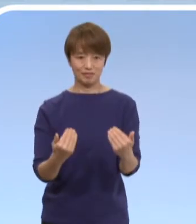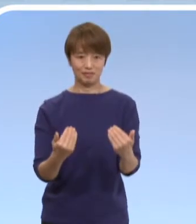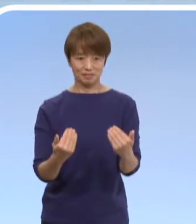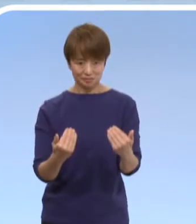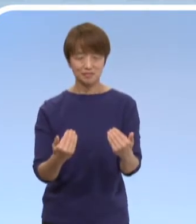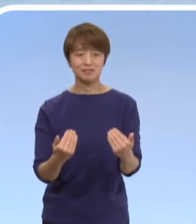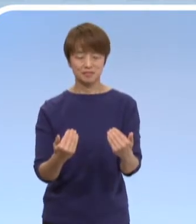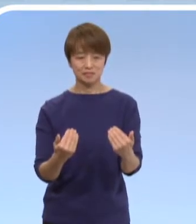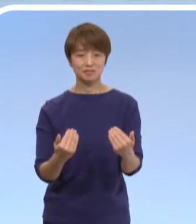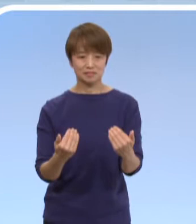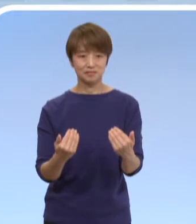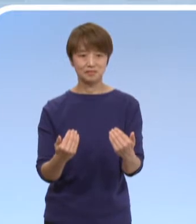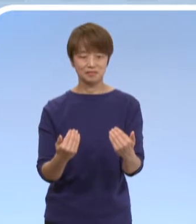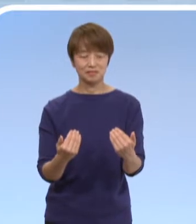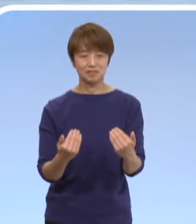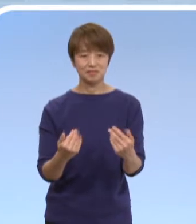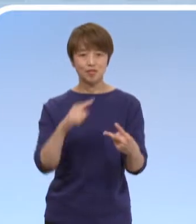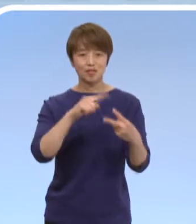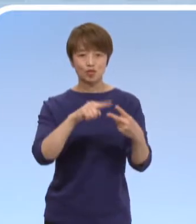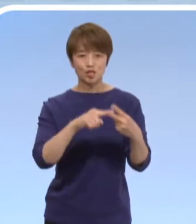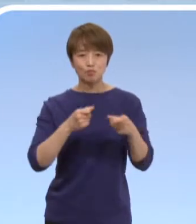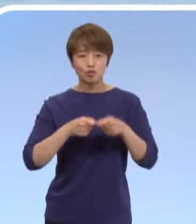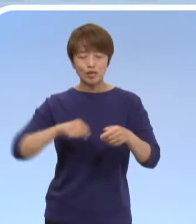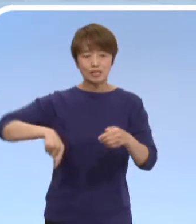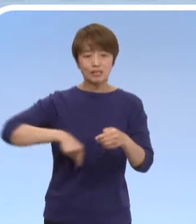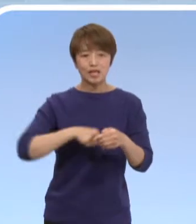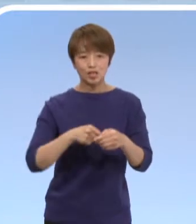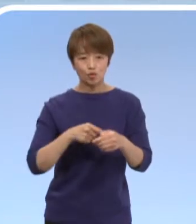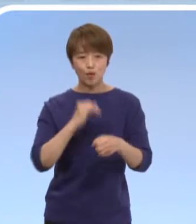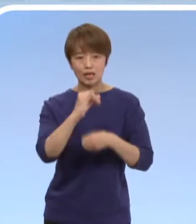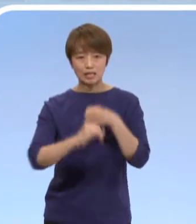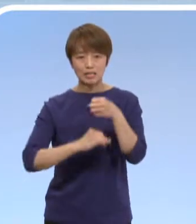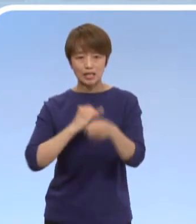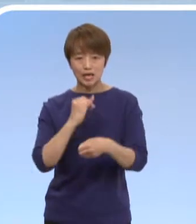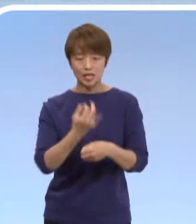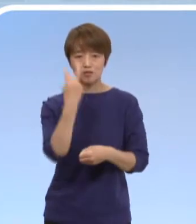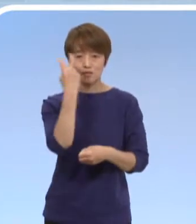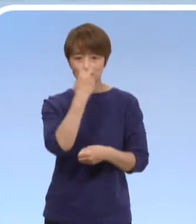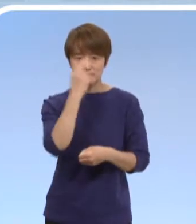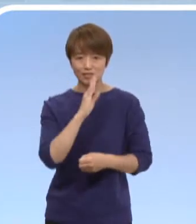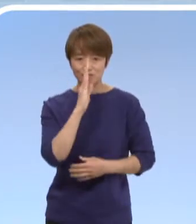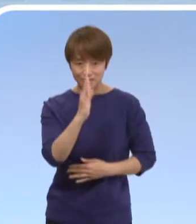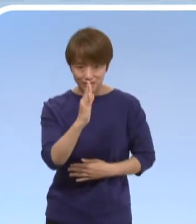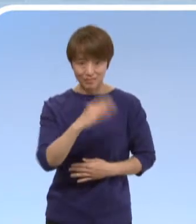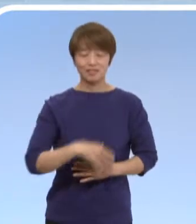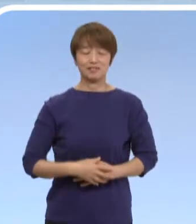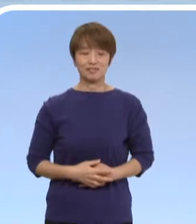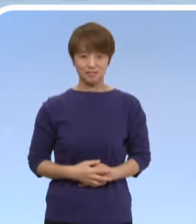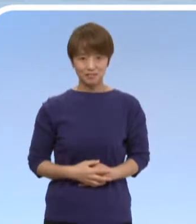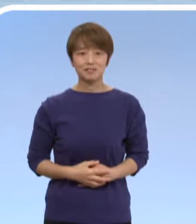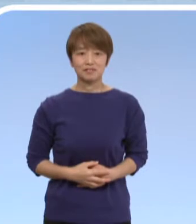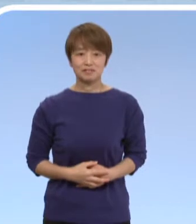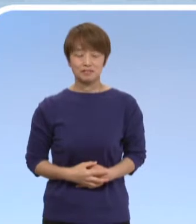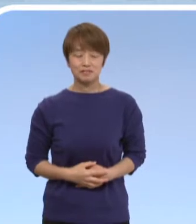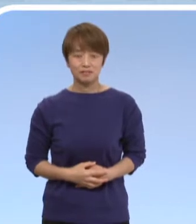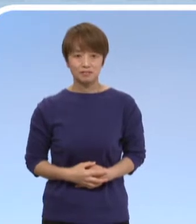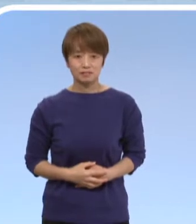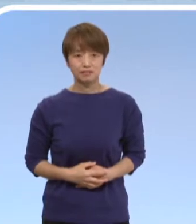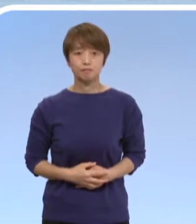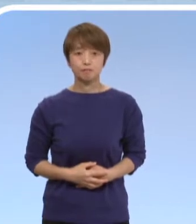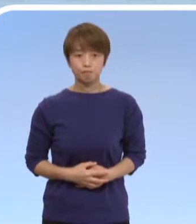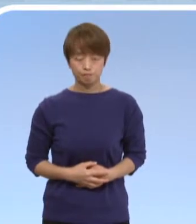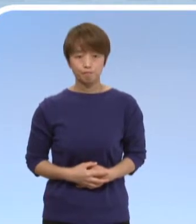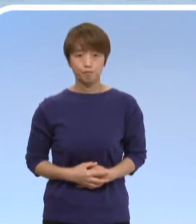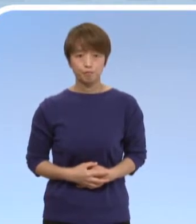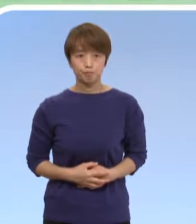申し込みが必要です。どちらも詳しくは兵庫県心チャットで検索してください。